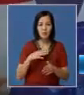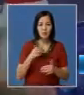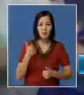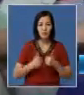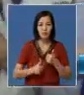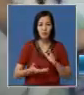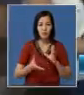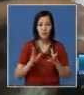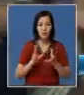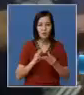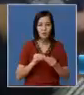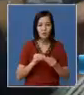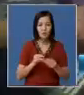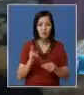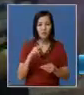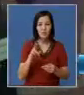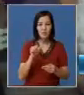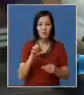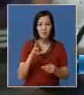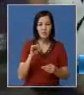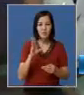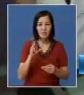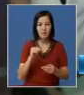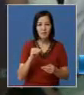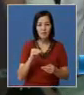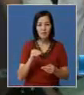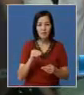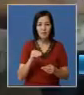қорытындысында арнамыздың қызметкері Дастан Марат жүлде басынан